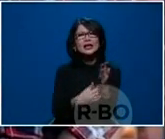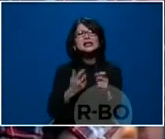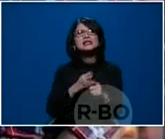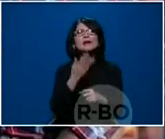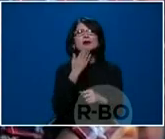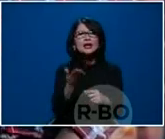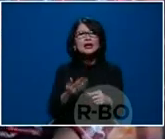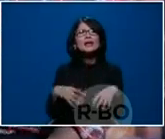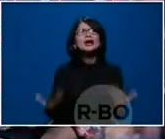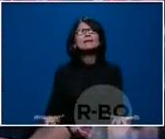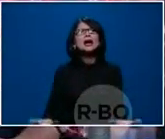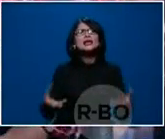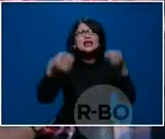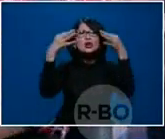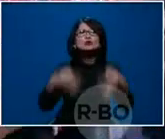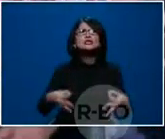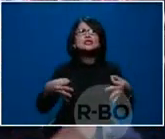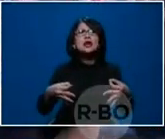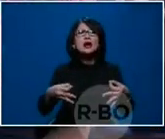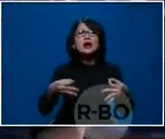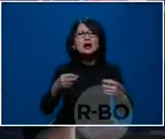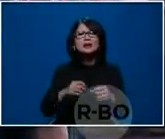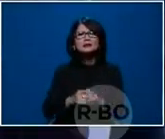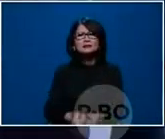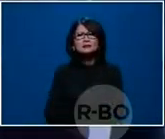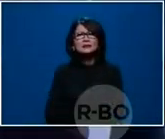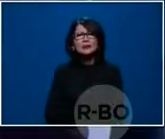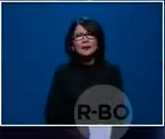apa Terima kasih baik langsung saja